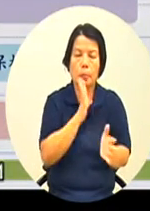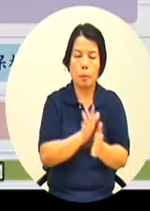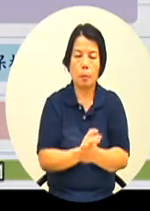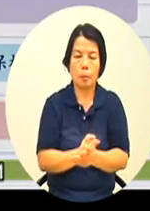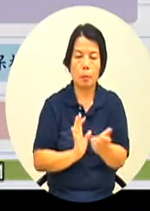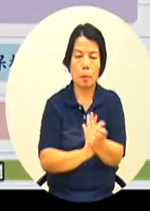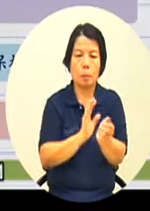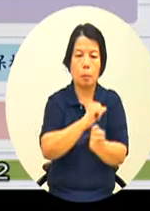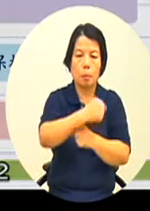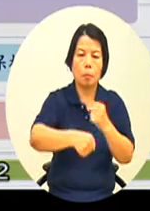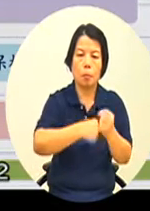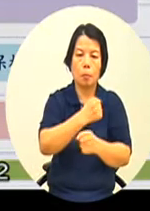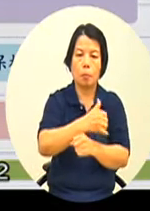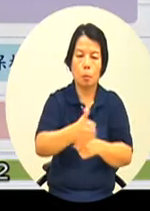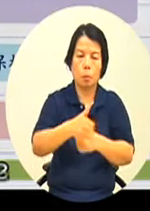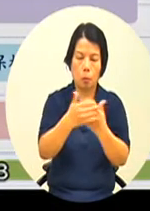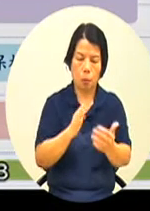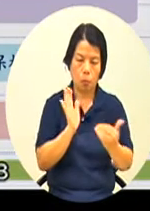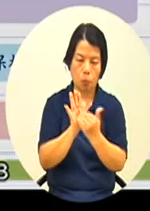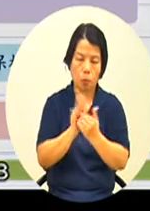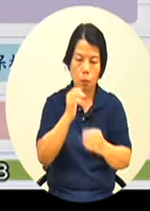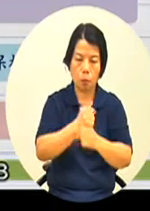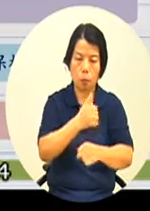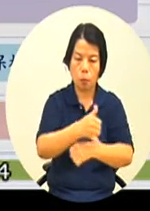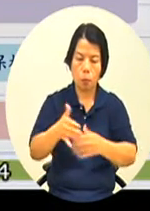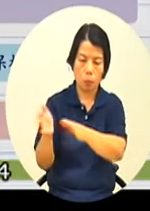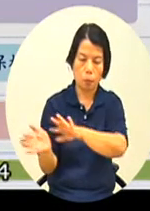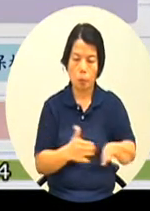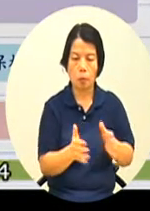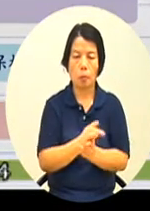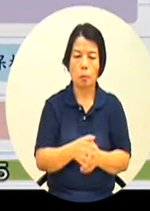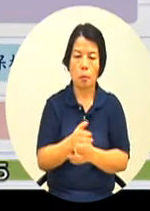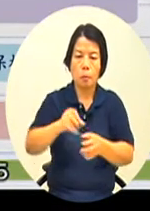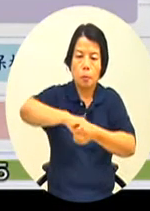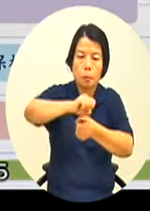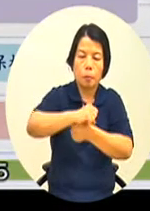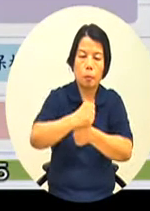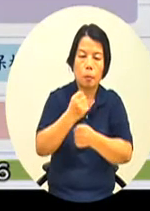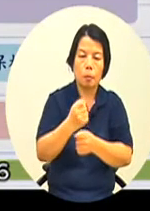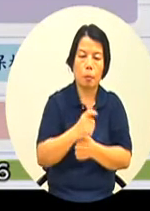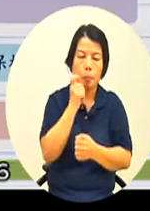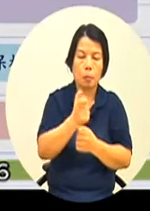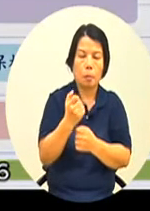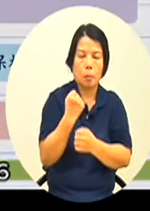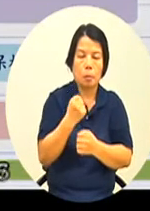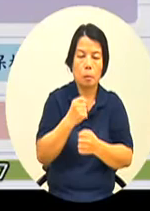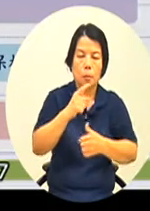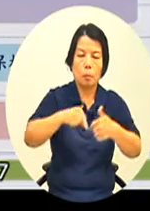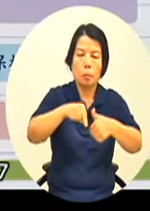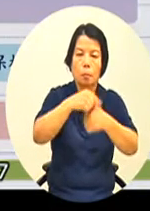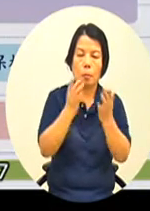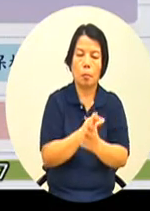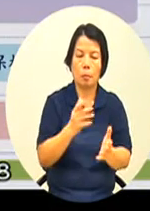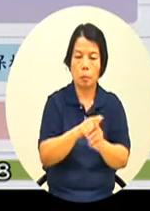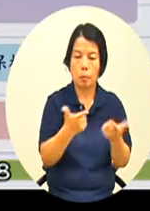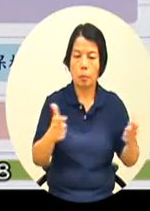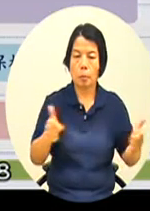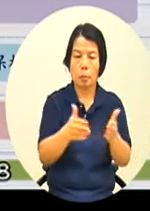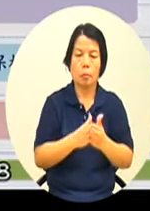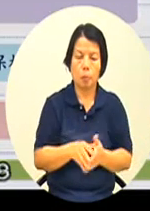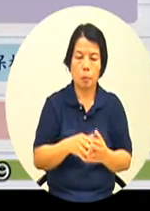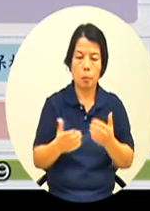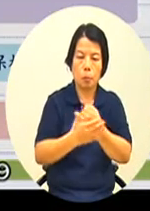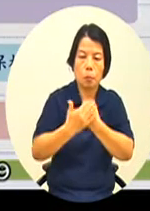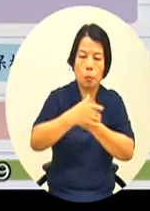动各项预防的工作。第四部分，强化安全维护汇报的功能，来定期检视各项的维护措